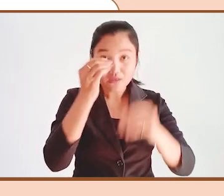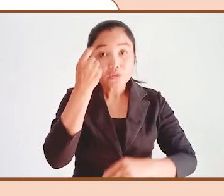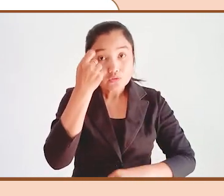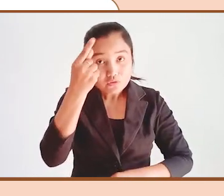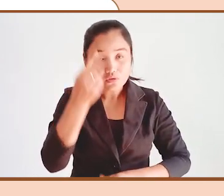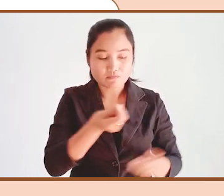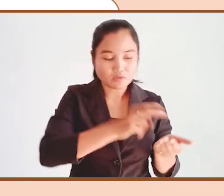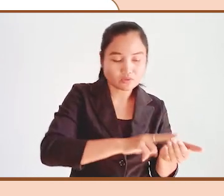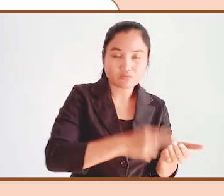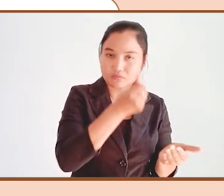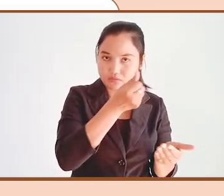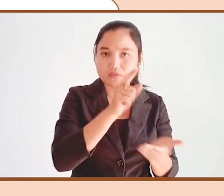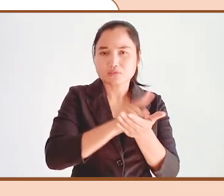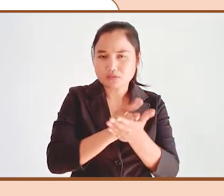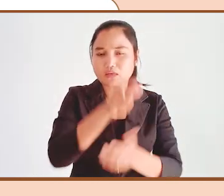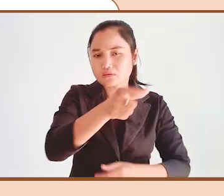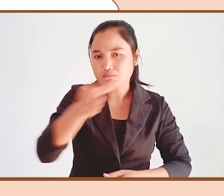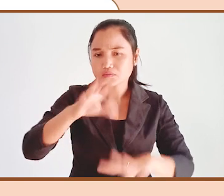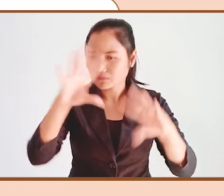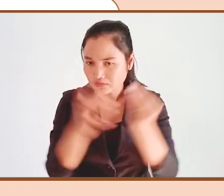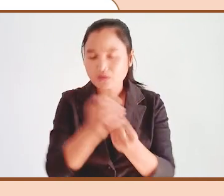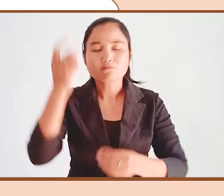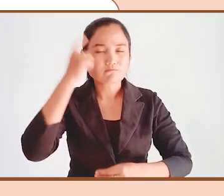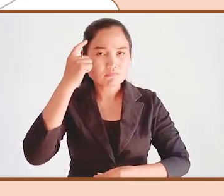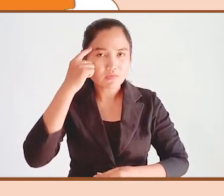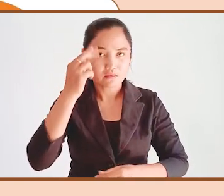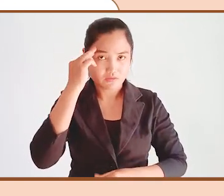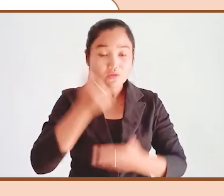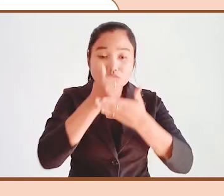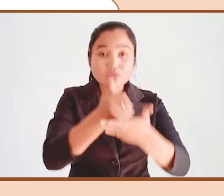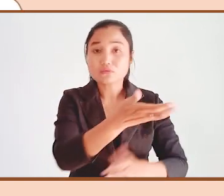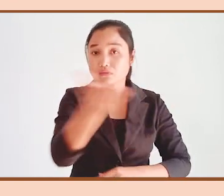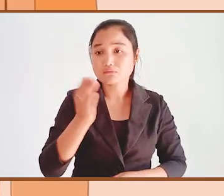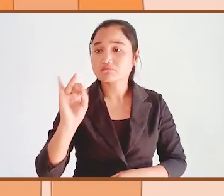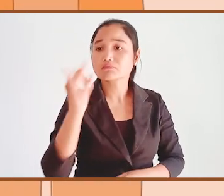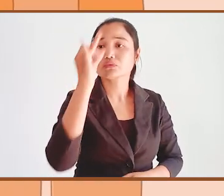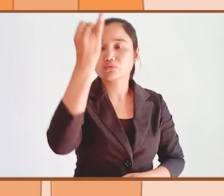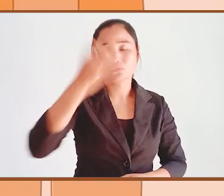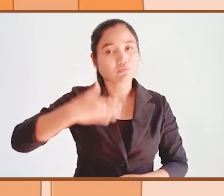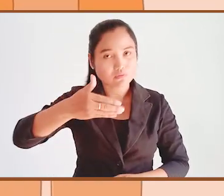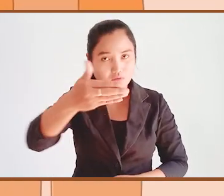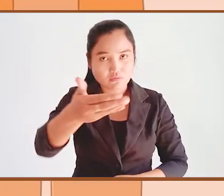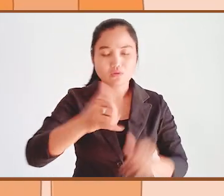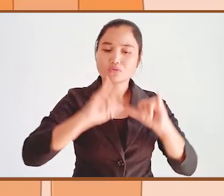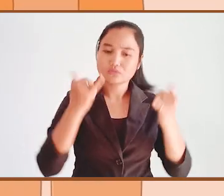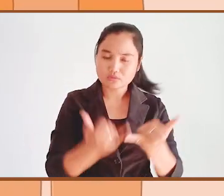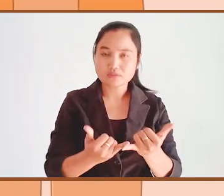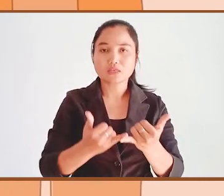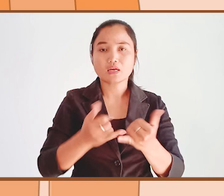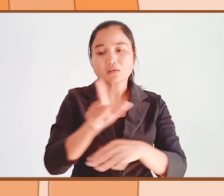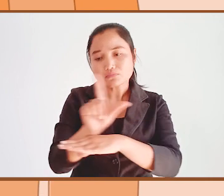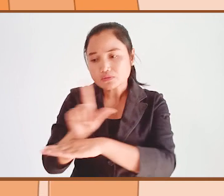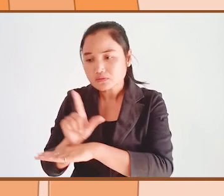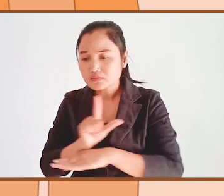តមួយដែលមនុស្សគ្រប់រូបគួរយល់ដឹងព្រោះវានឹងជួយយើងឲ្យសម្រេចគោលដៅផ្ទាល់ខ្លួនគ្រួសារនិងអាជីវ